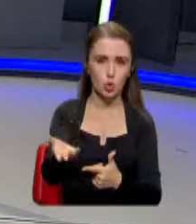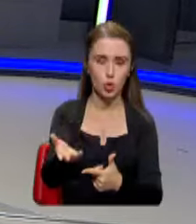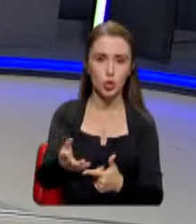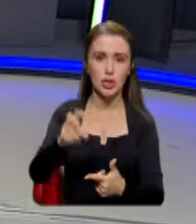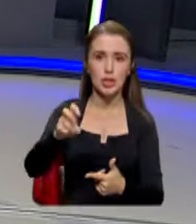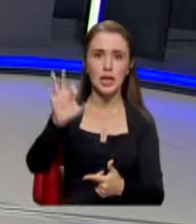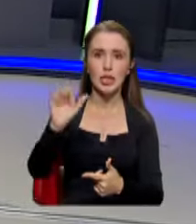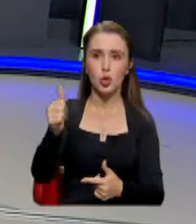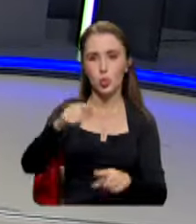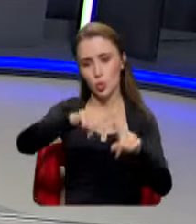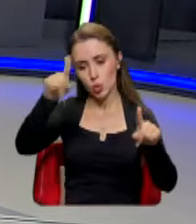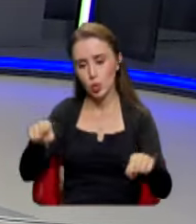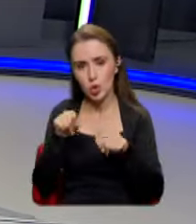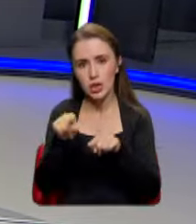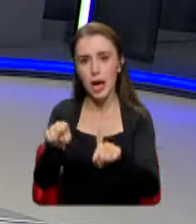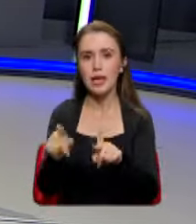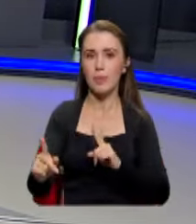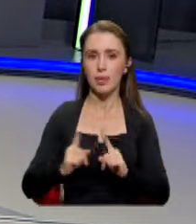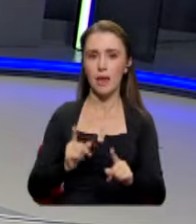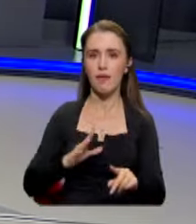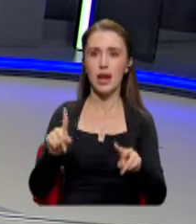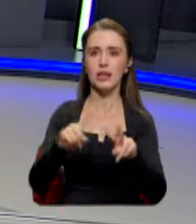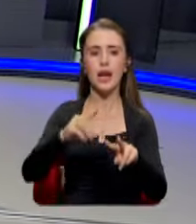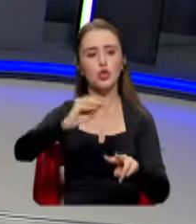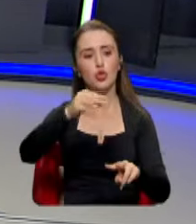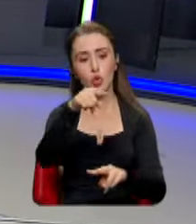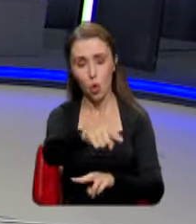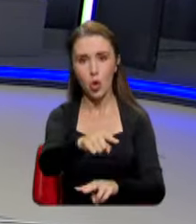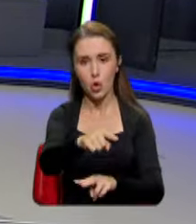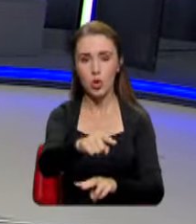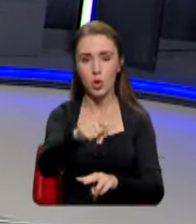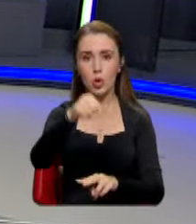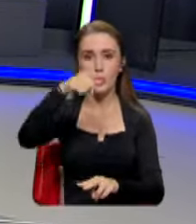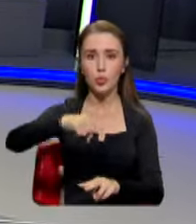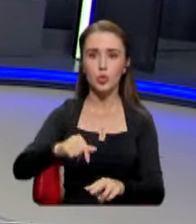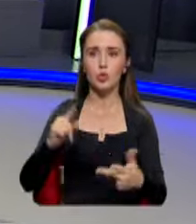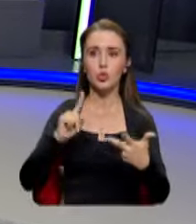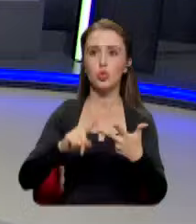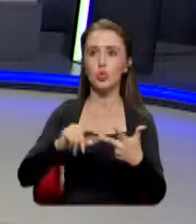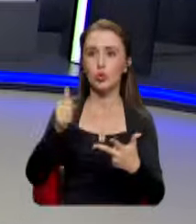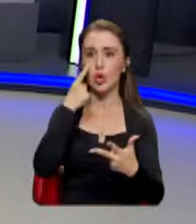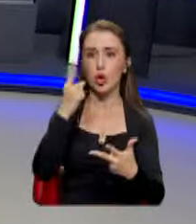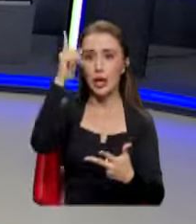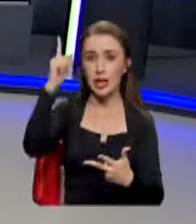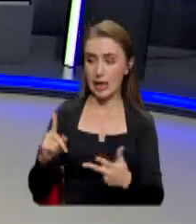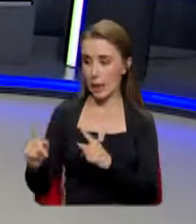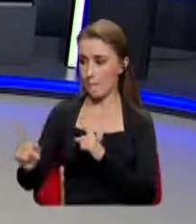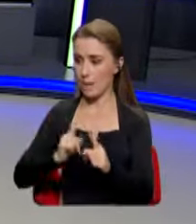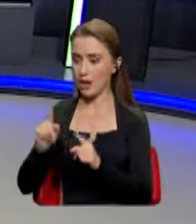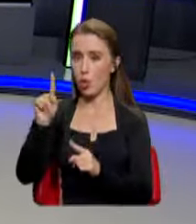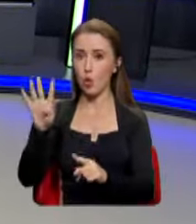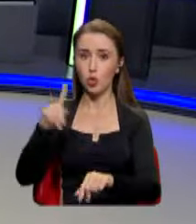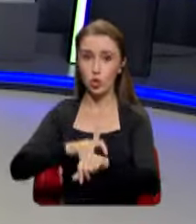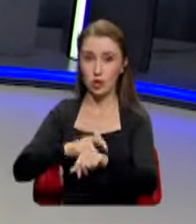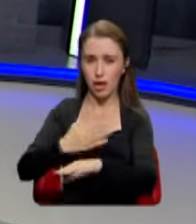80 küsür gündür takip ettiğimiz bir dava var Narin davası O da o da bugün 3üncü gününde ilk gün duruşma 14